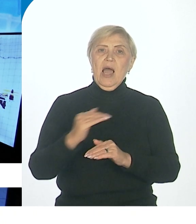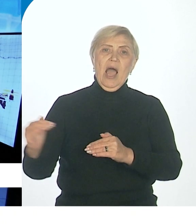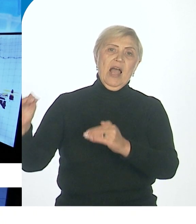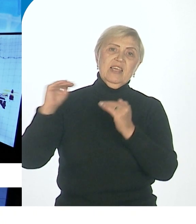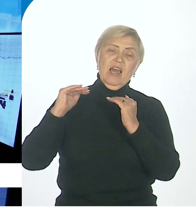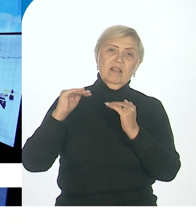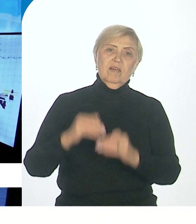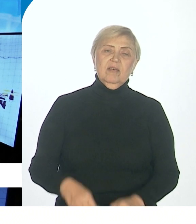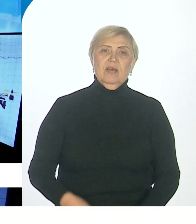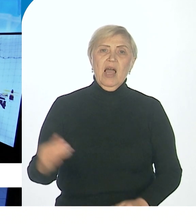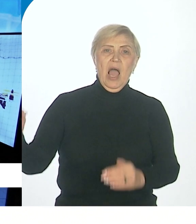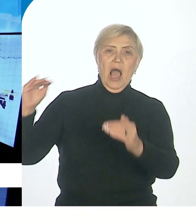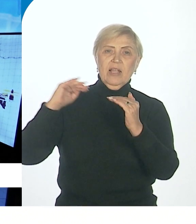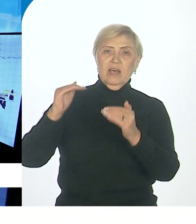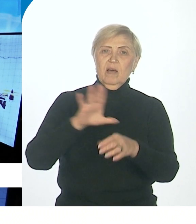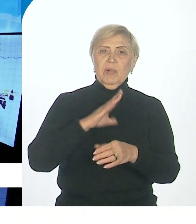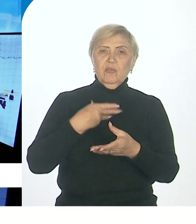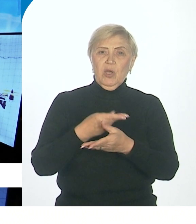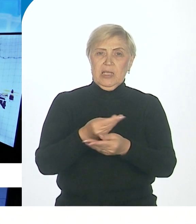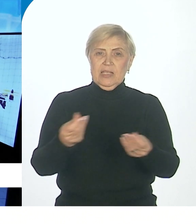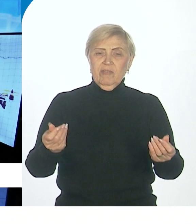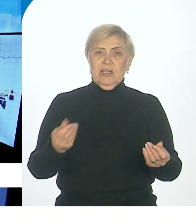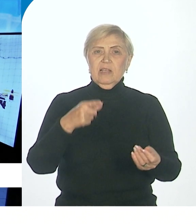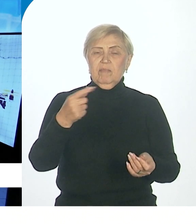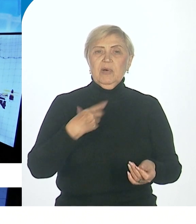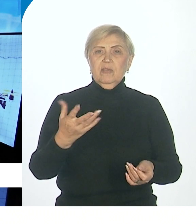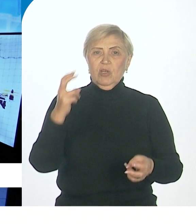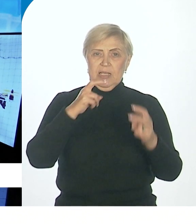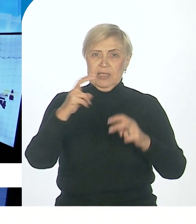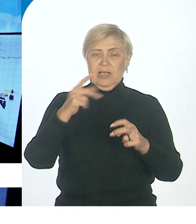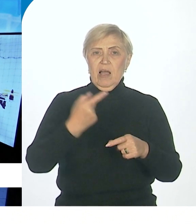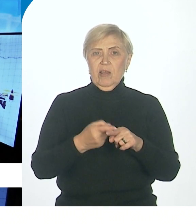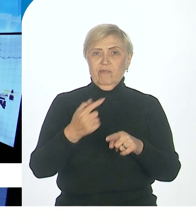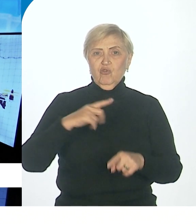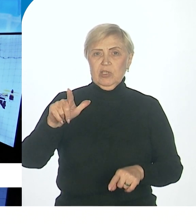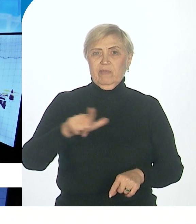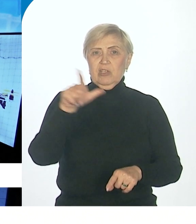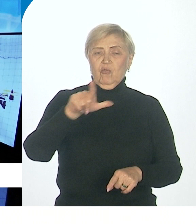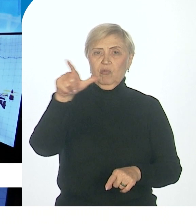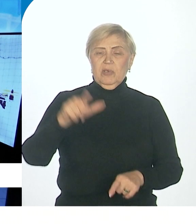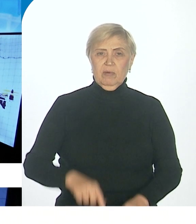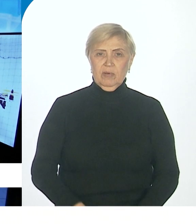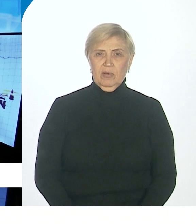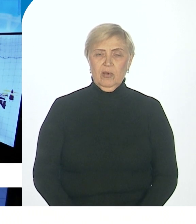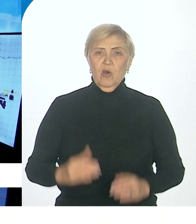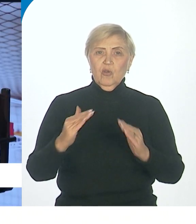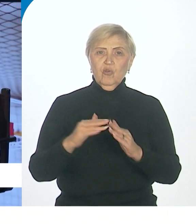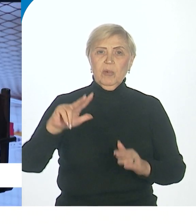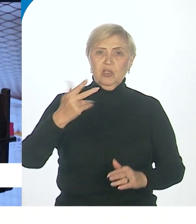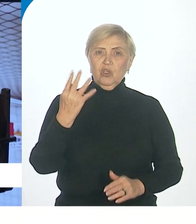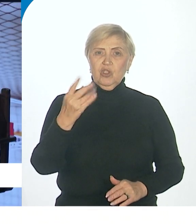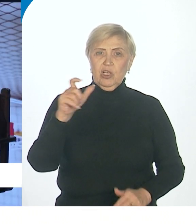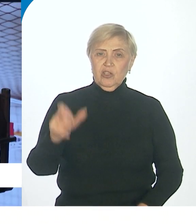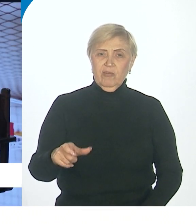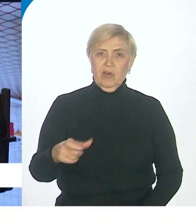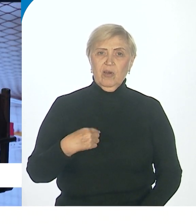задание, потому что одеяло сливалось. И мы вот с Артемом Михайловичем, вот до нас там человека 3-4 просто